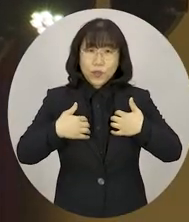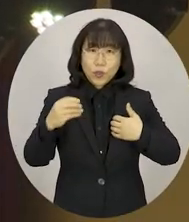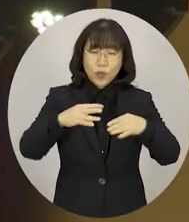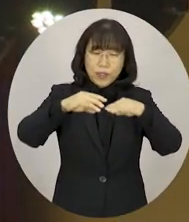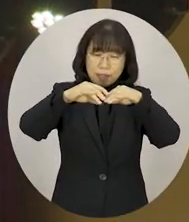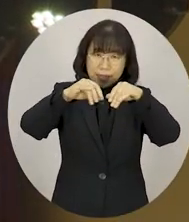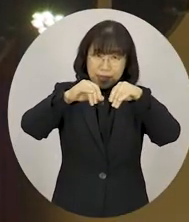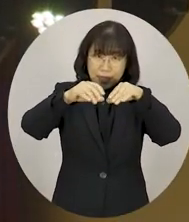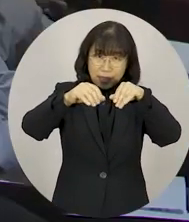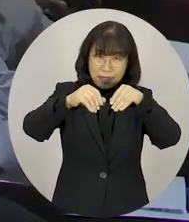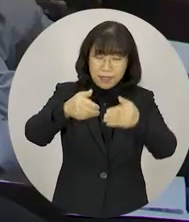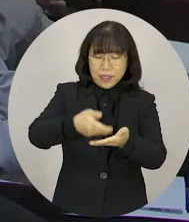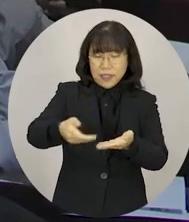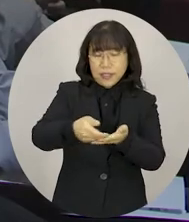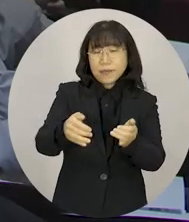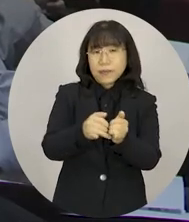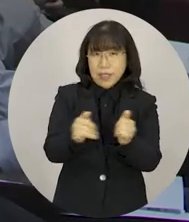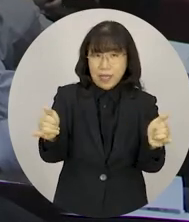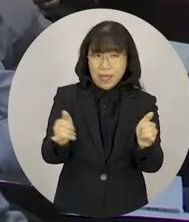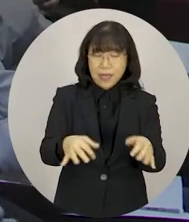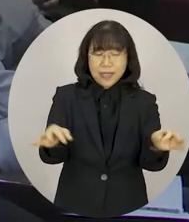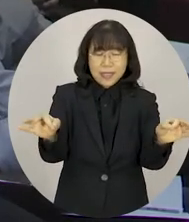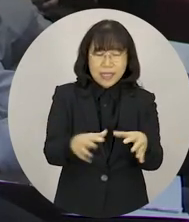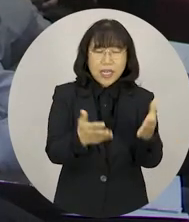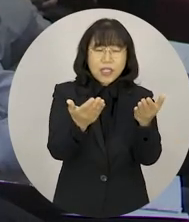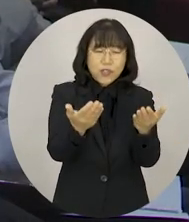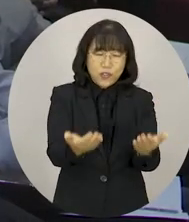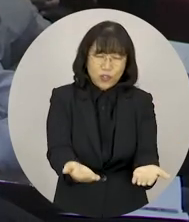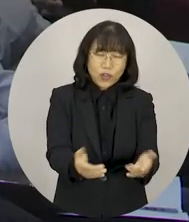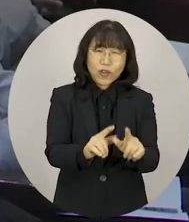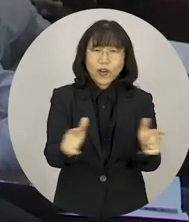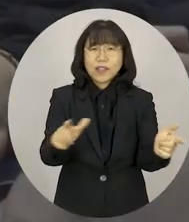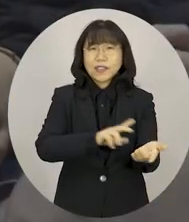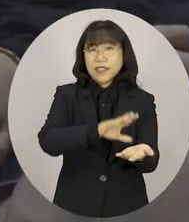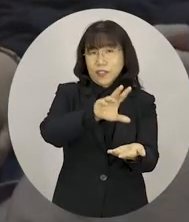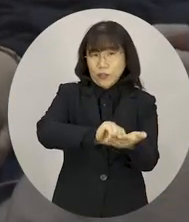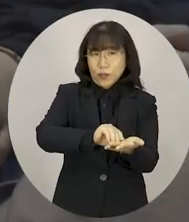공연과 샌드 아티스트 양라경의 잠깐 쉬어가